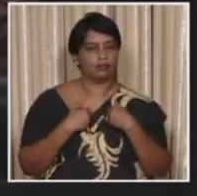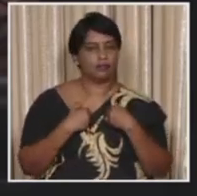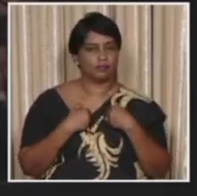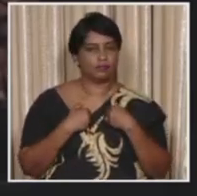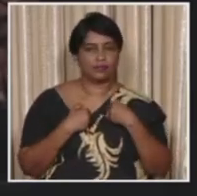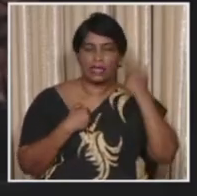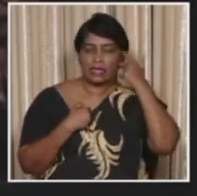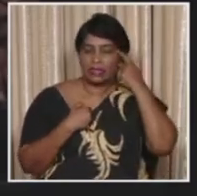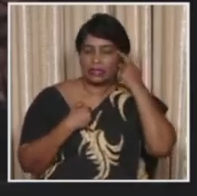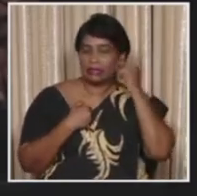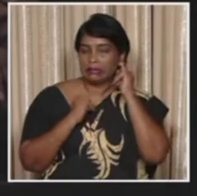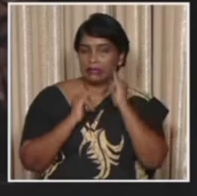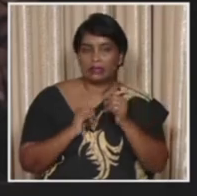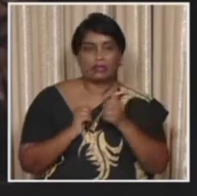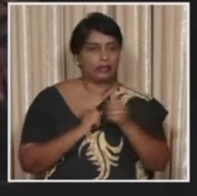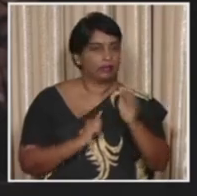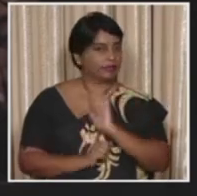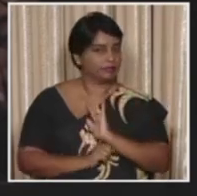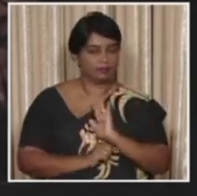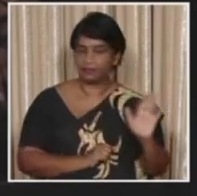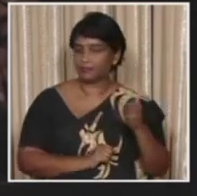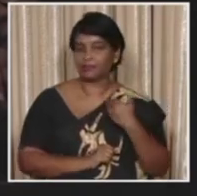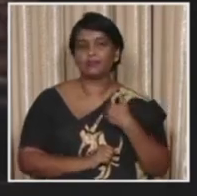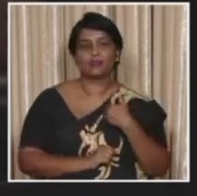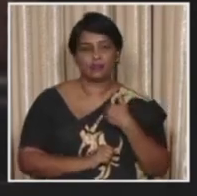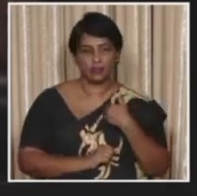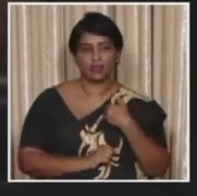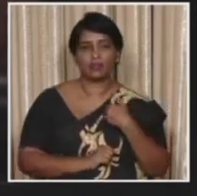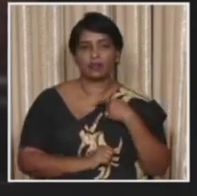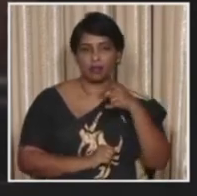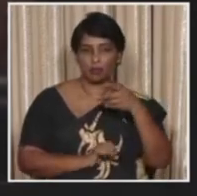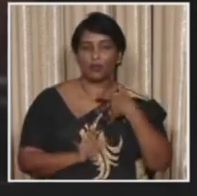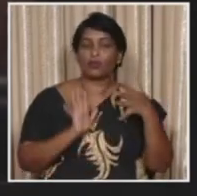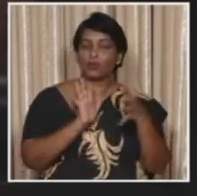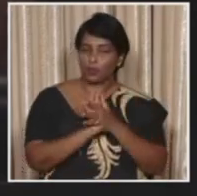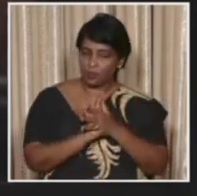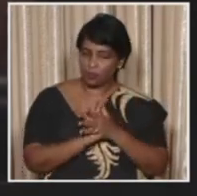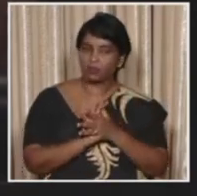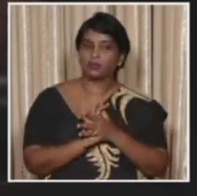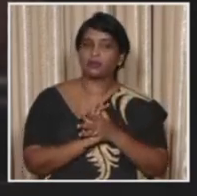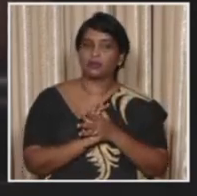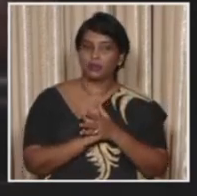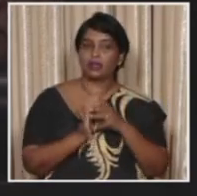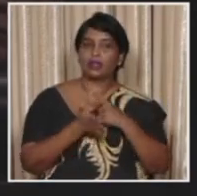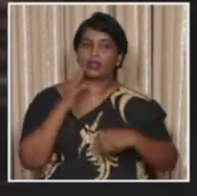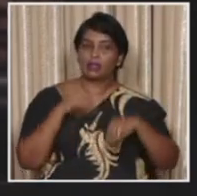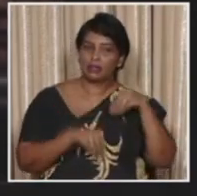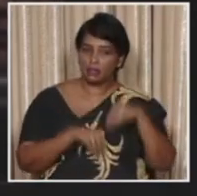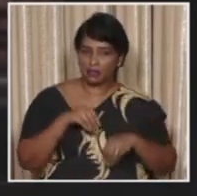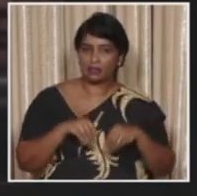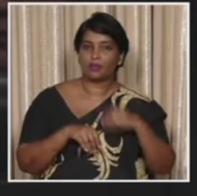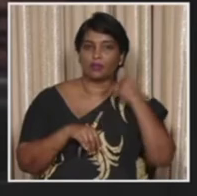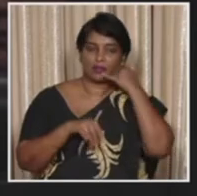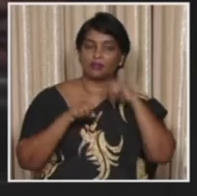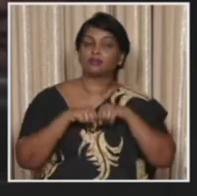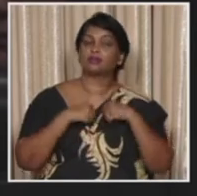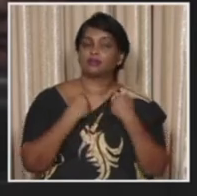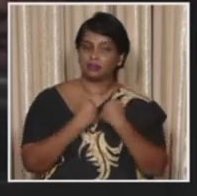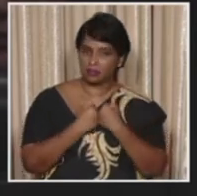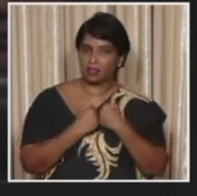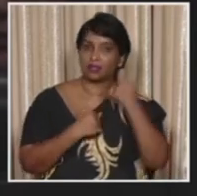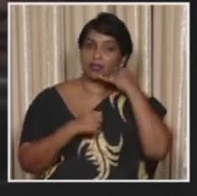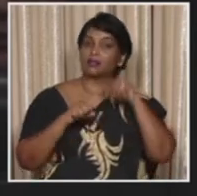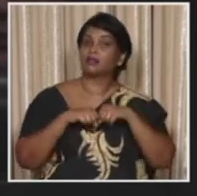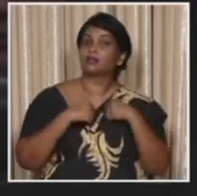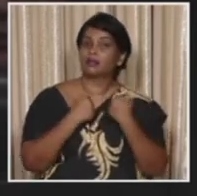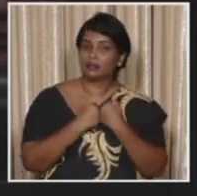අහිතක් හිතන්න වැඩපිළිවෙලක් ගන්න දෙන්නේ නැහැ ගරු නායකතුමනි මොකද ඔබතුමාත් එක්ක මම ඉන්නෝ මගේ දේශපාලනය කරන මම කරන්නේ සමග ජන බලවේගය